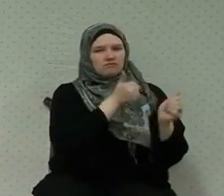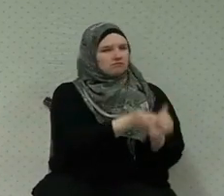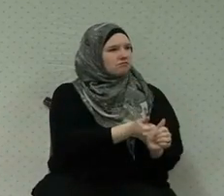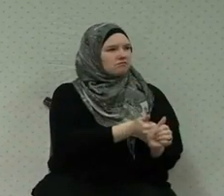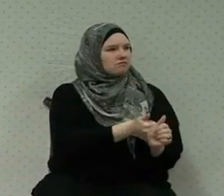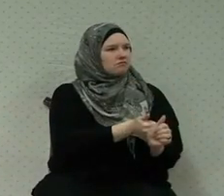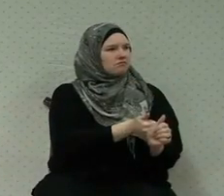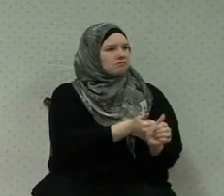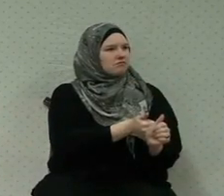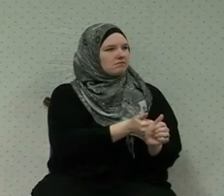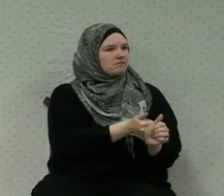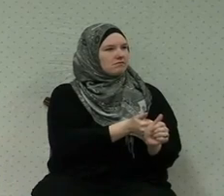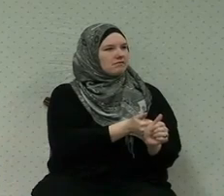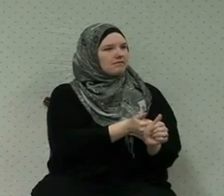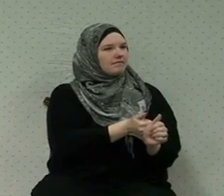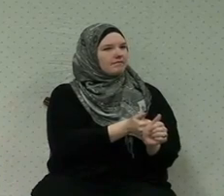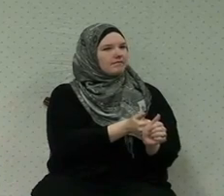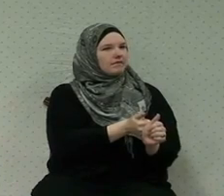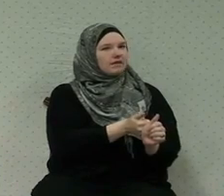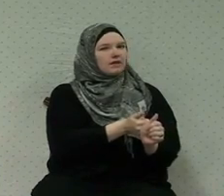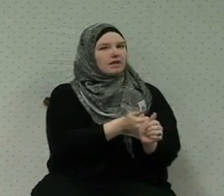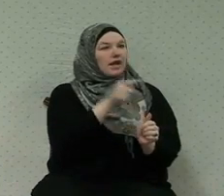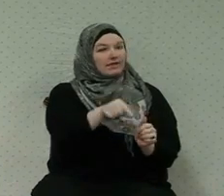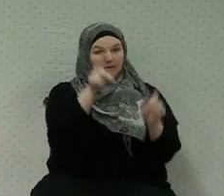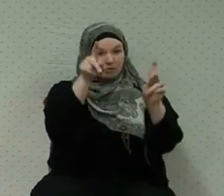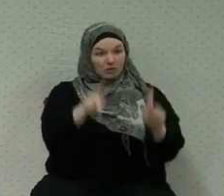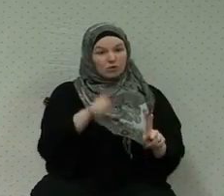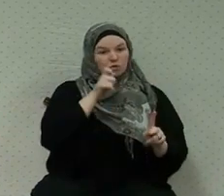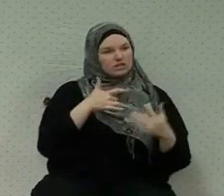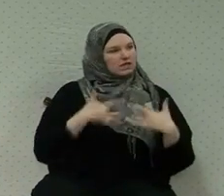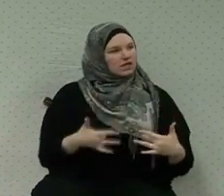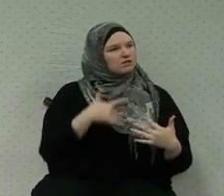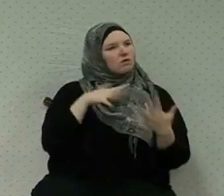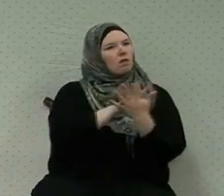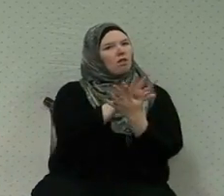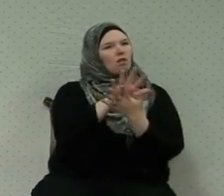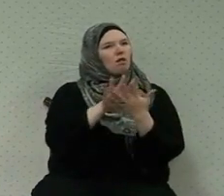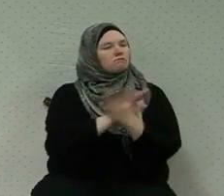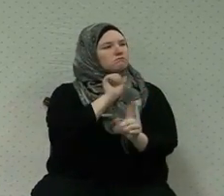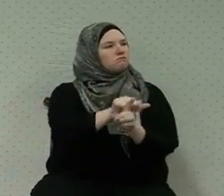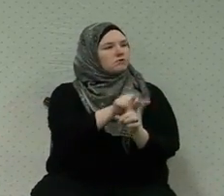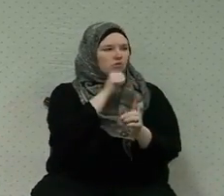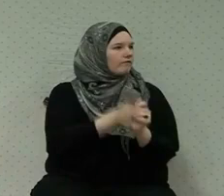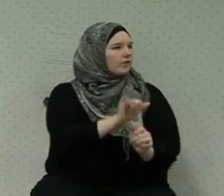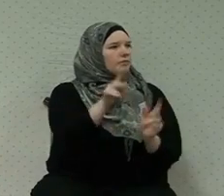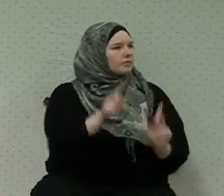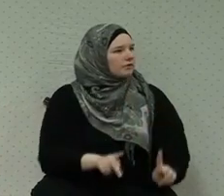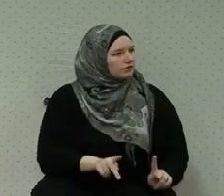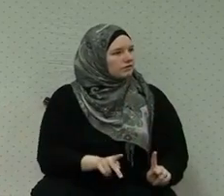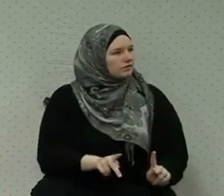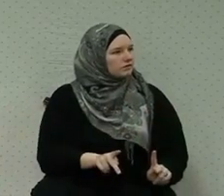don't be deceived by the deceptive one. فَلَا تَغُرَّنَّكُمُ الْحَيَاةُ الدُّنْيَا